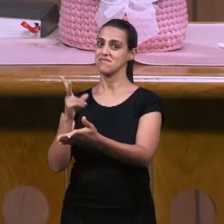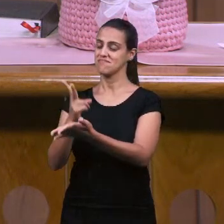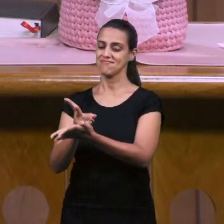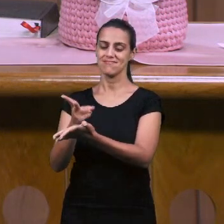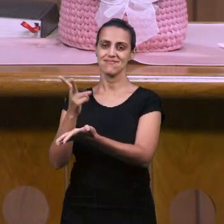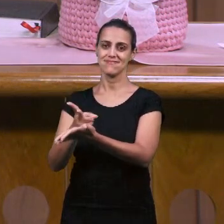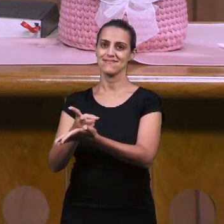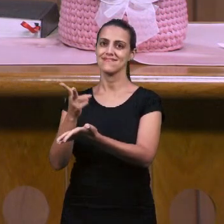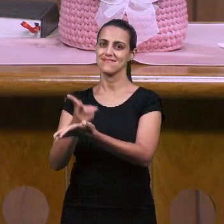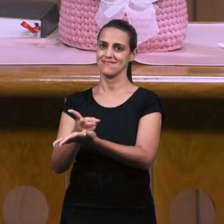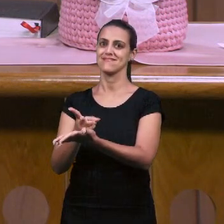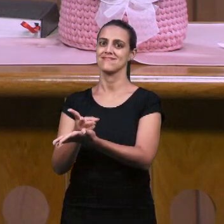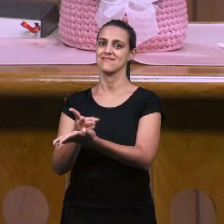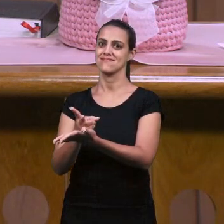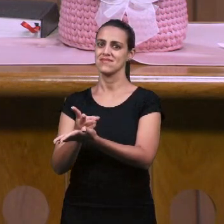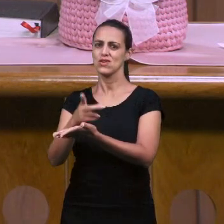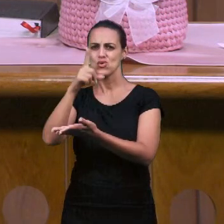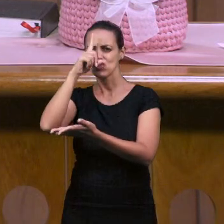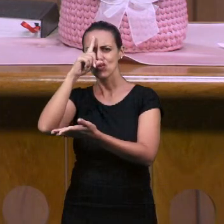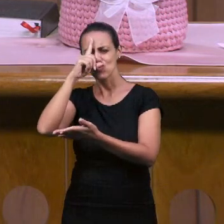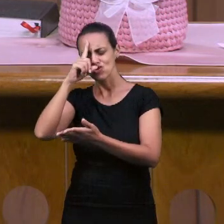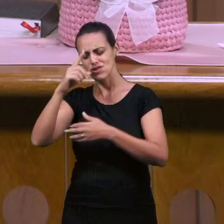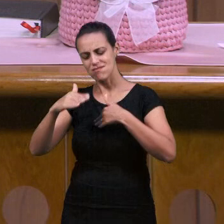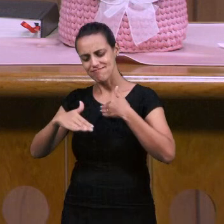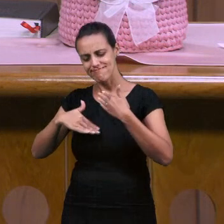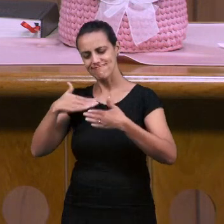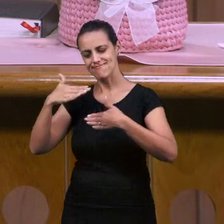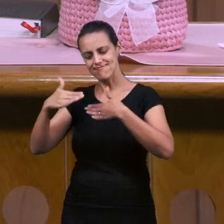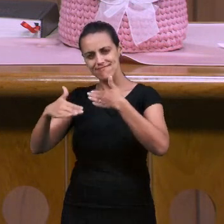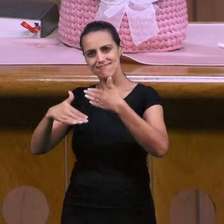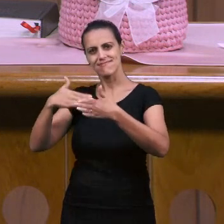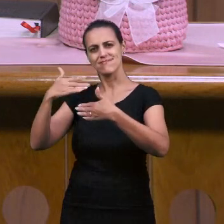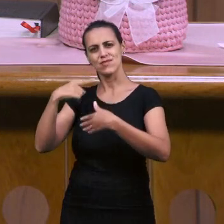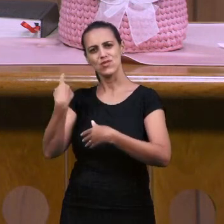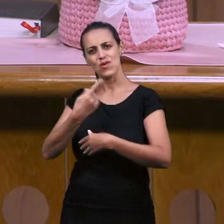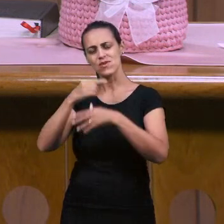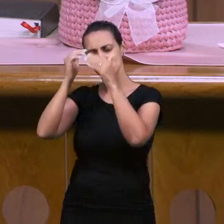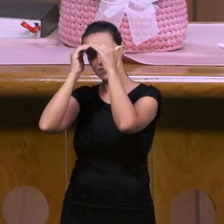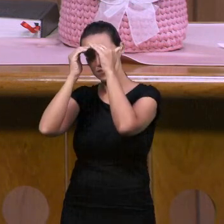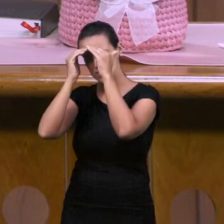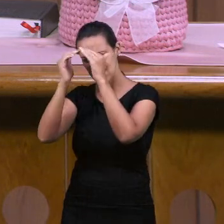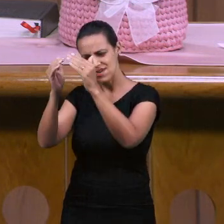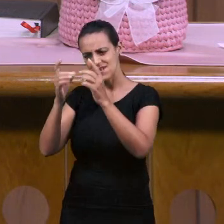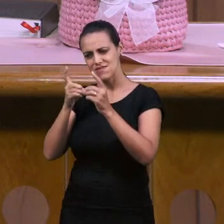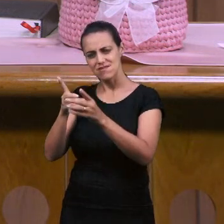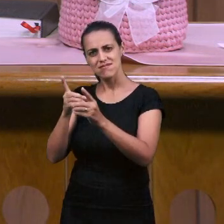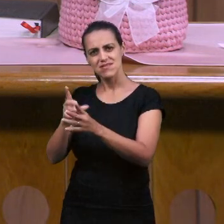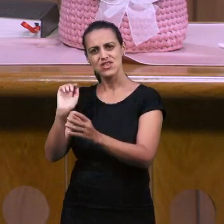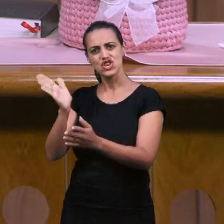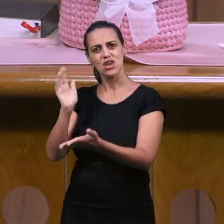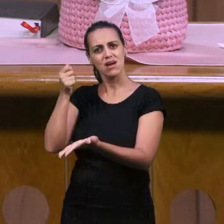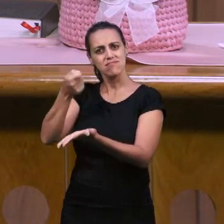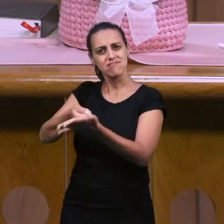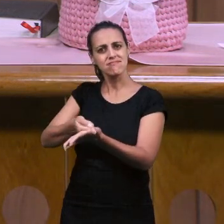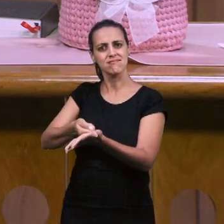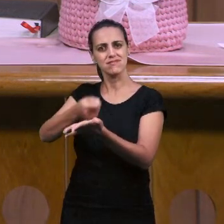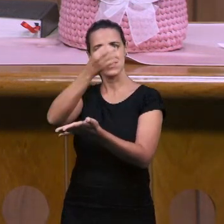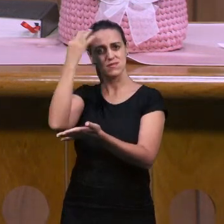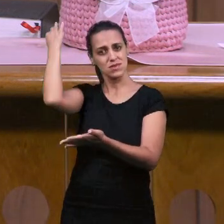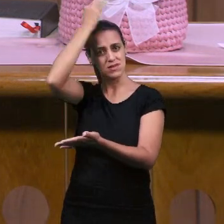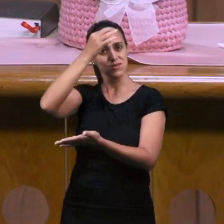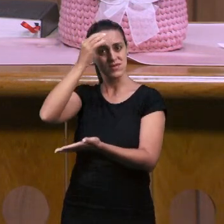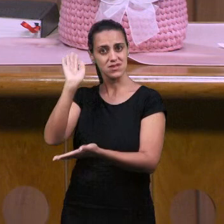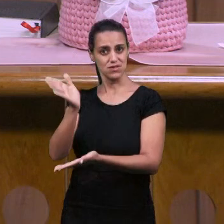changé, mais elle est perfectionnée à la mesure de notre obéissance à ce qui est déterminé par le